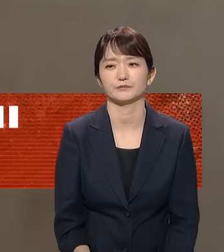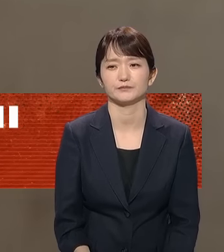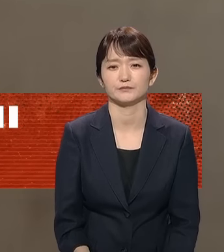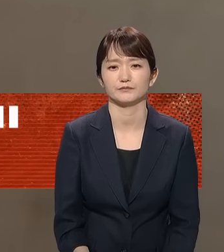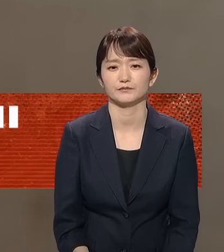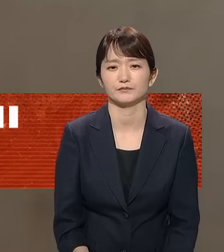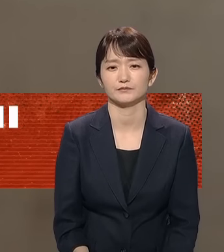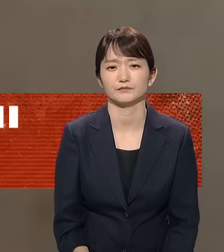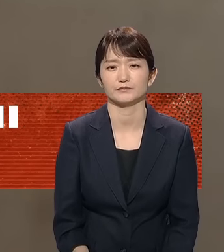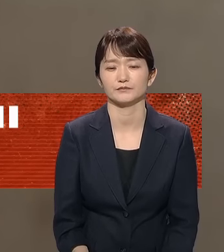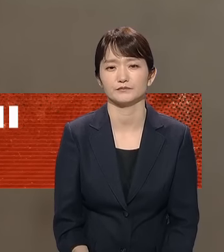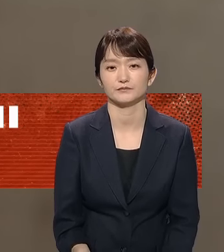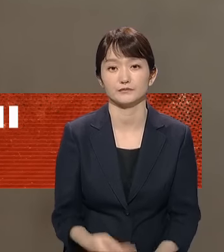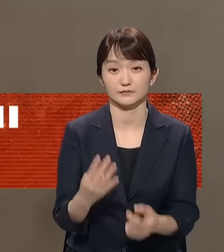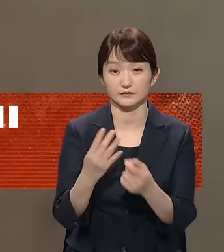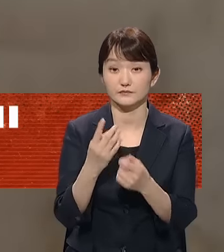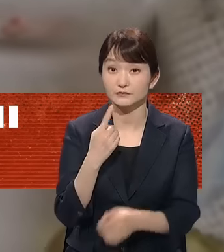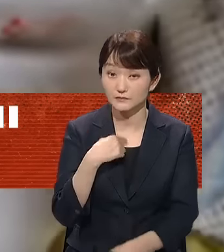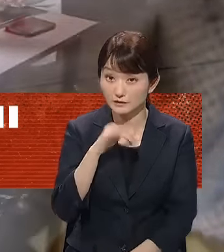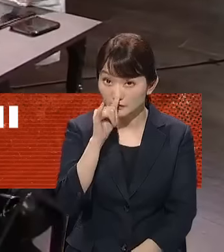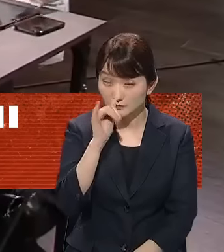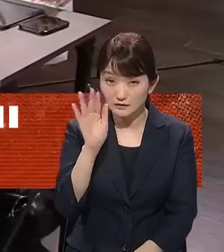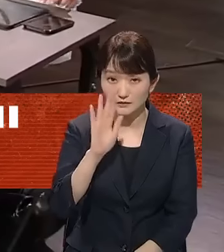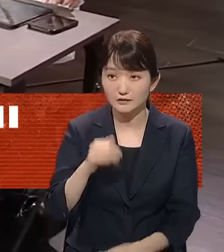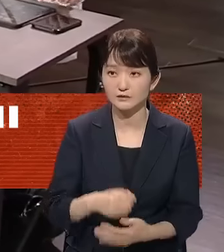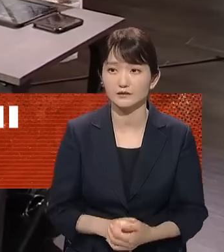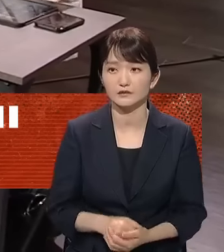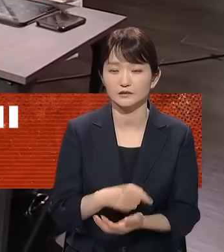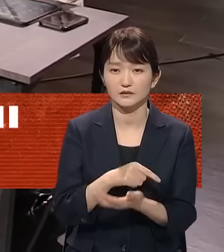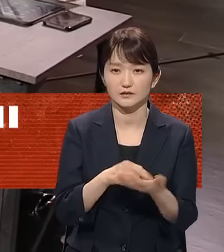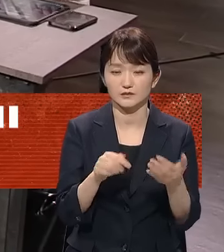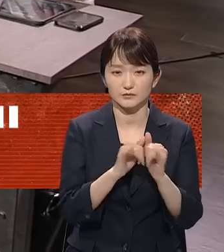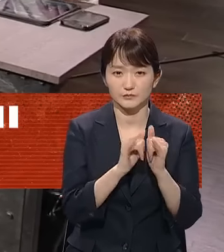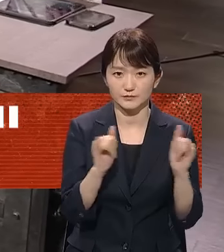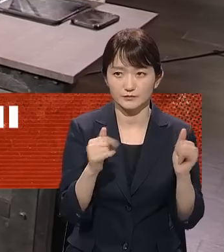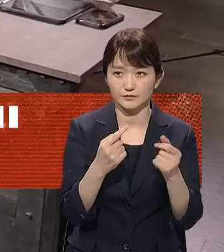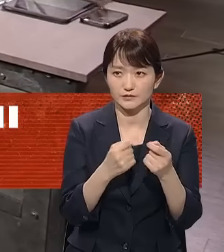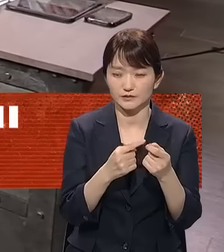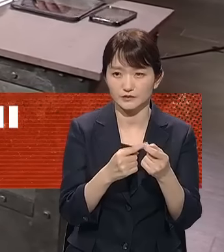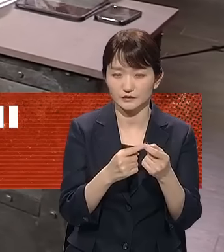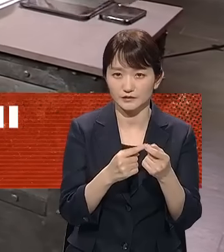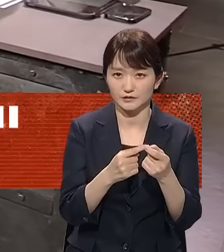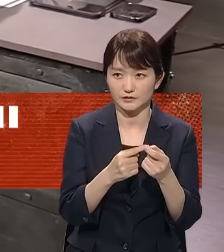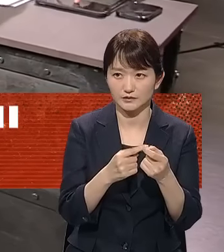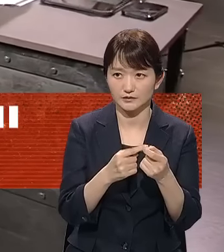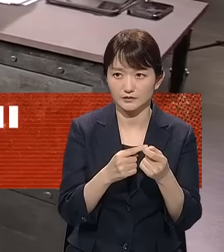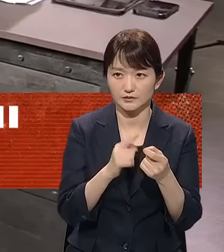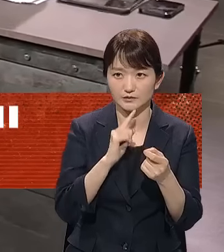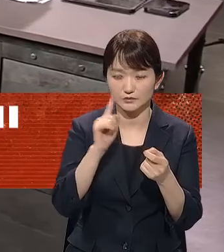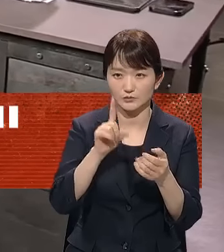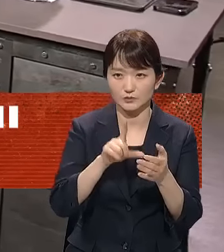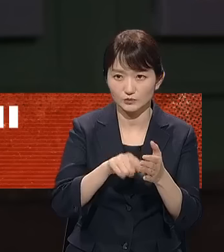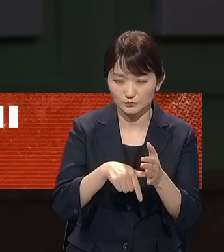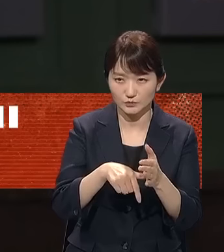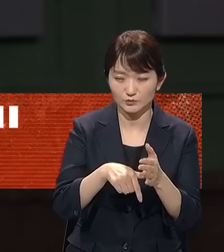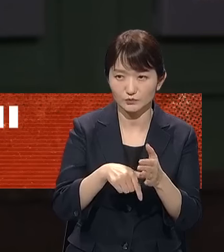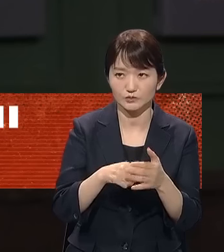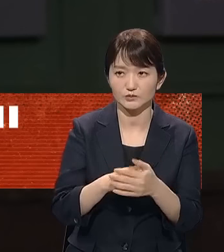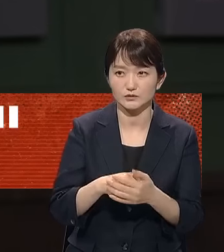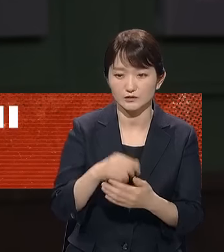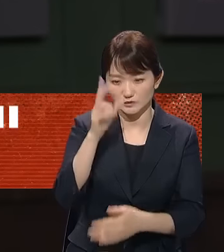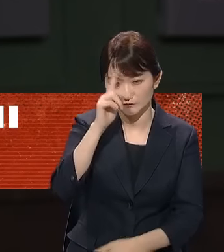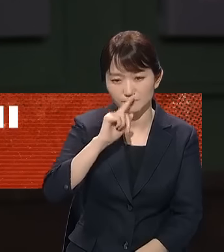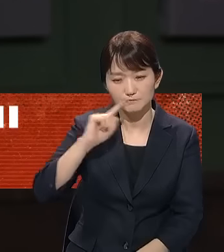시도까지 있었어요 아 아니요 하지만 피해자가 이미 1차 사례 시도 때 경찰에 신고를 해 둔 상태였습니다 그리고 드디어 경찰이